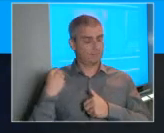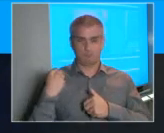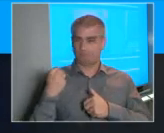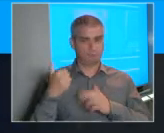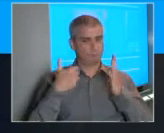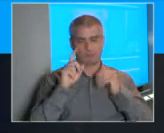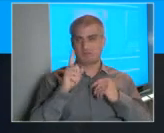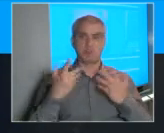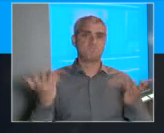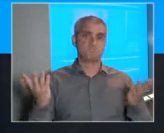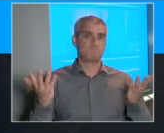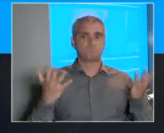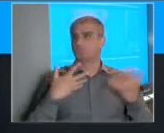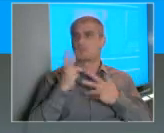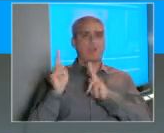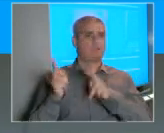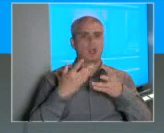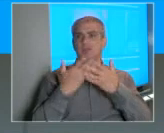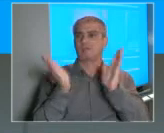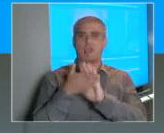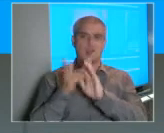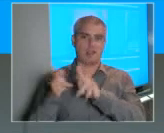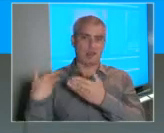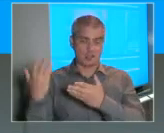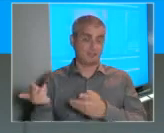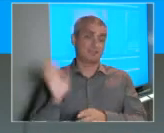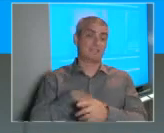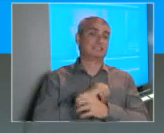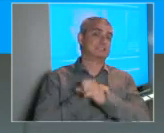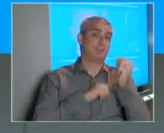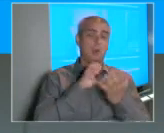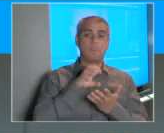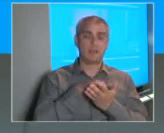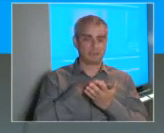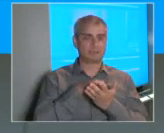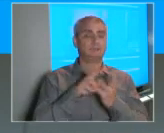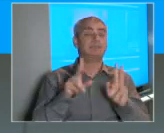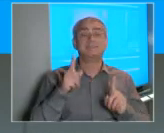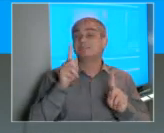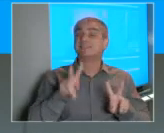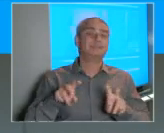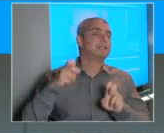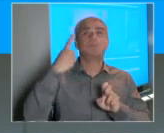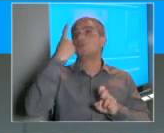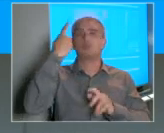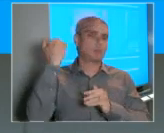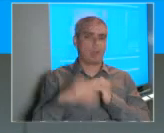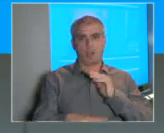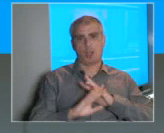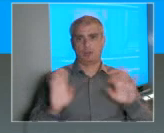יהיה 61, אז בעצם הכל פתוח ופרוץ, ובשמאל מרכז הזדמנות אחרונה אולי